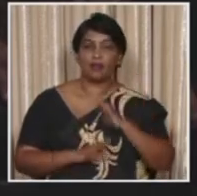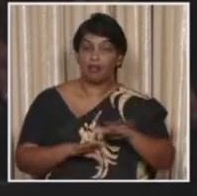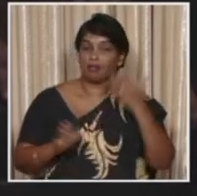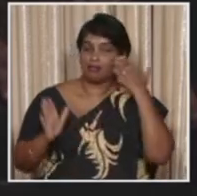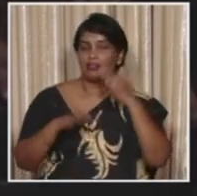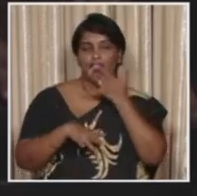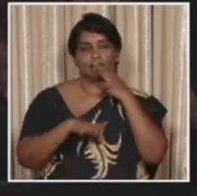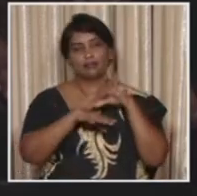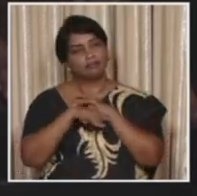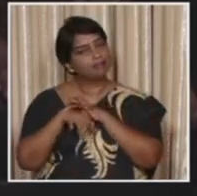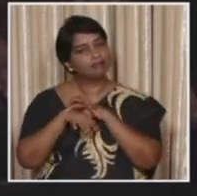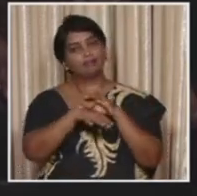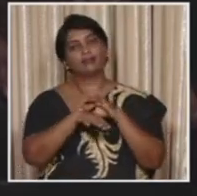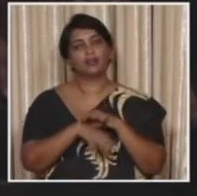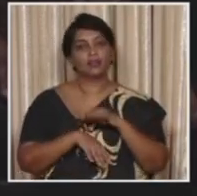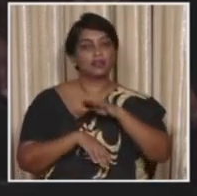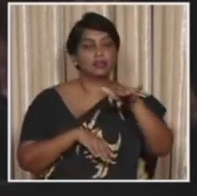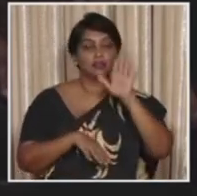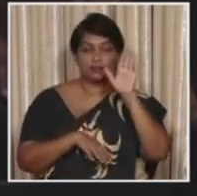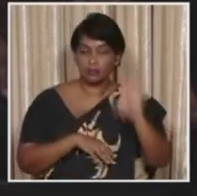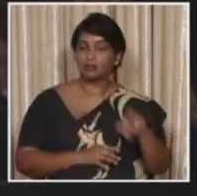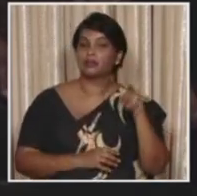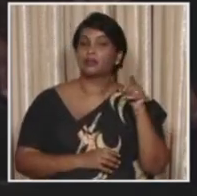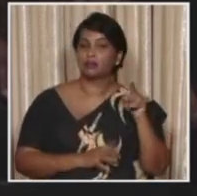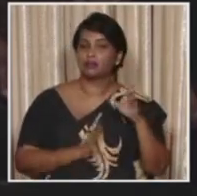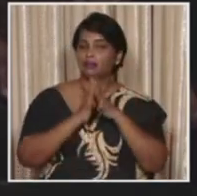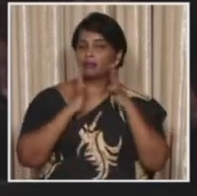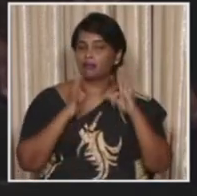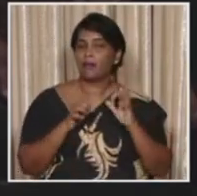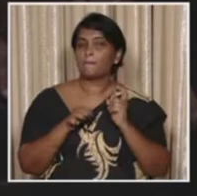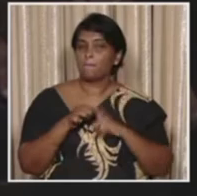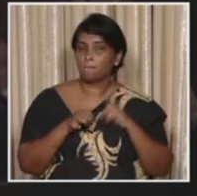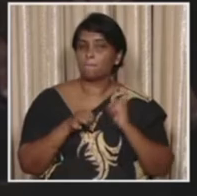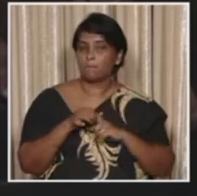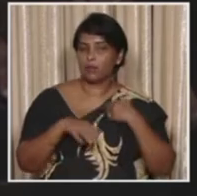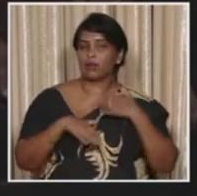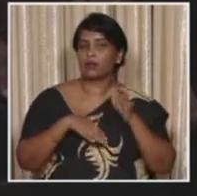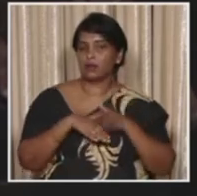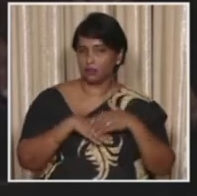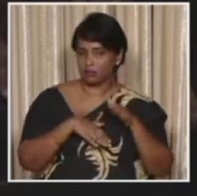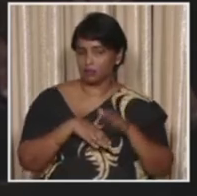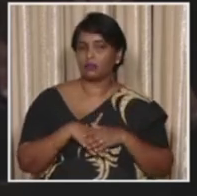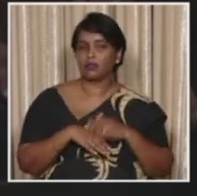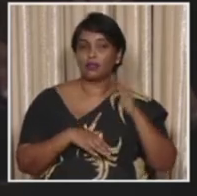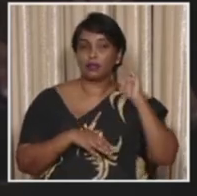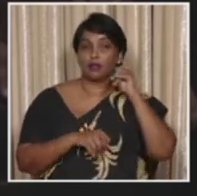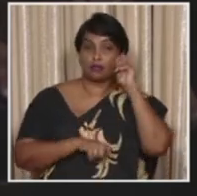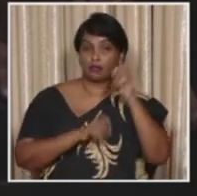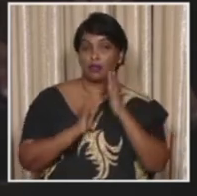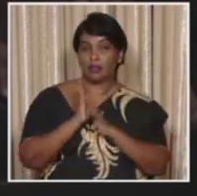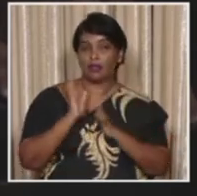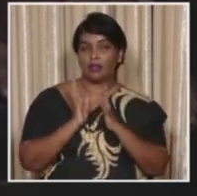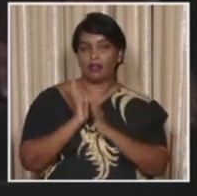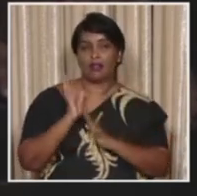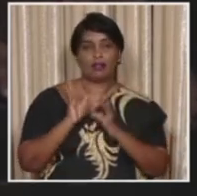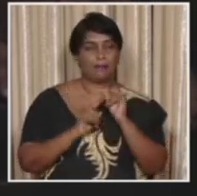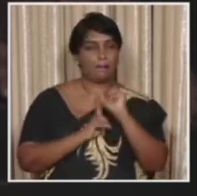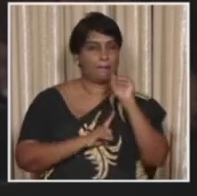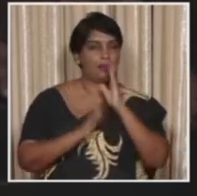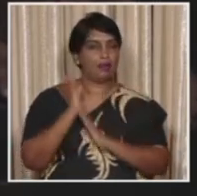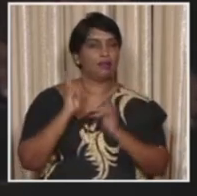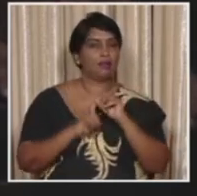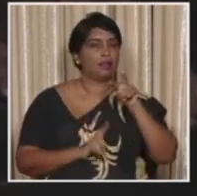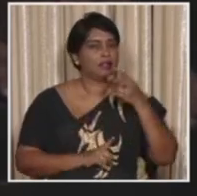velati. Mama insa samaj ini na, barapatal perasaan malah muna deh no. Khususnya mana jana dani ojo dek kiri. Mere desiye visipa pilih